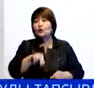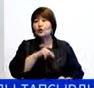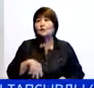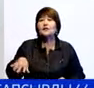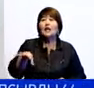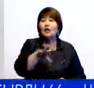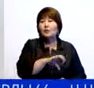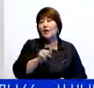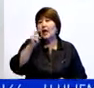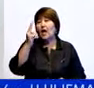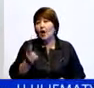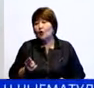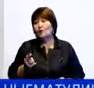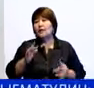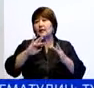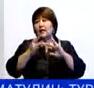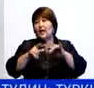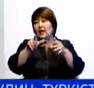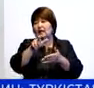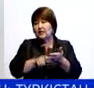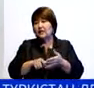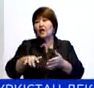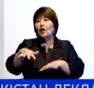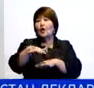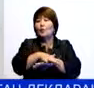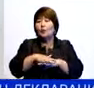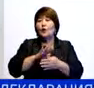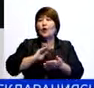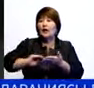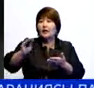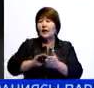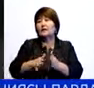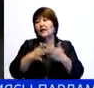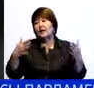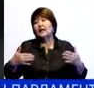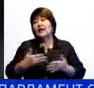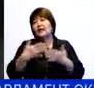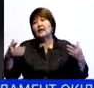жұмыстардың барлығы әлеуметтік желілерде және бұқаралық ақпарат құралдарында кеңінен насихатталатын болады.